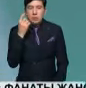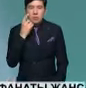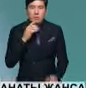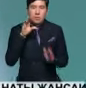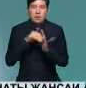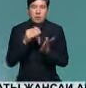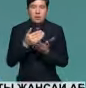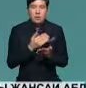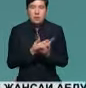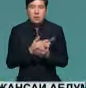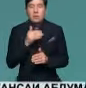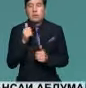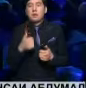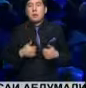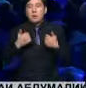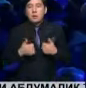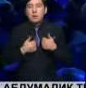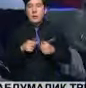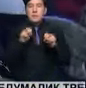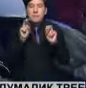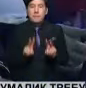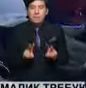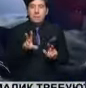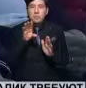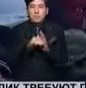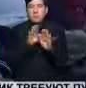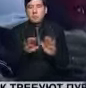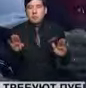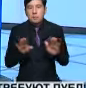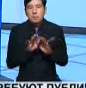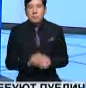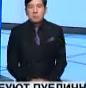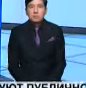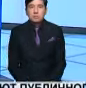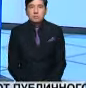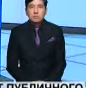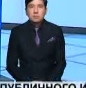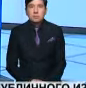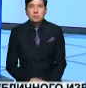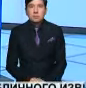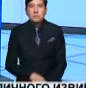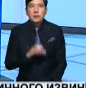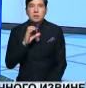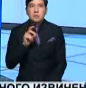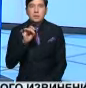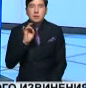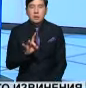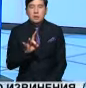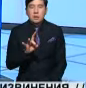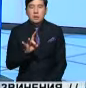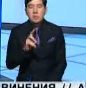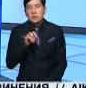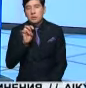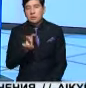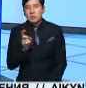дети, которые стремятся профессионально заниматься музыкой. Спикер Мажилиса посетил Бишкек с